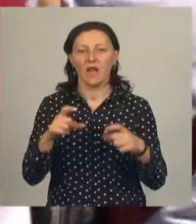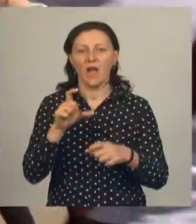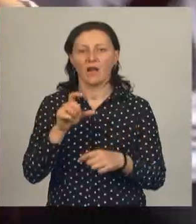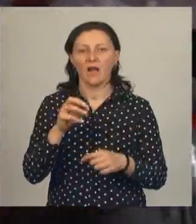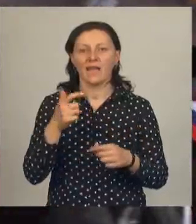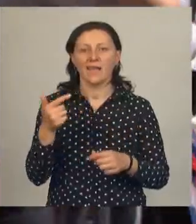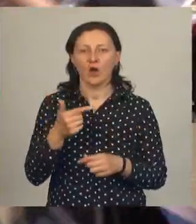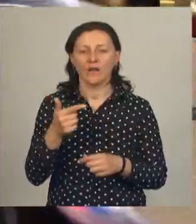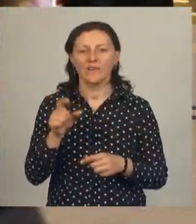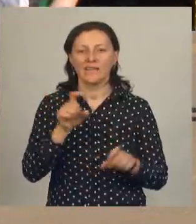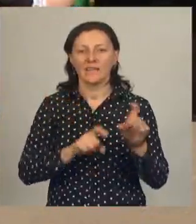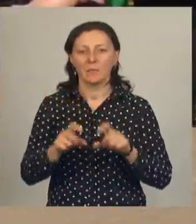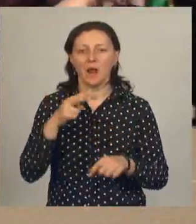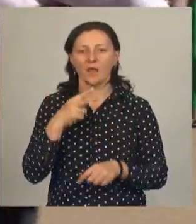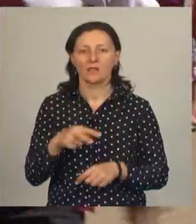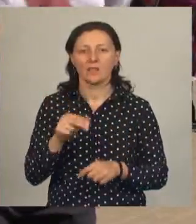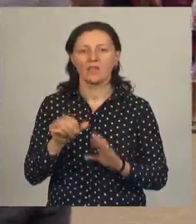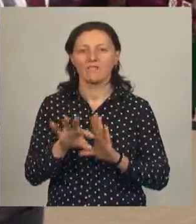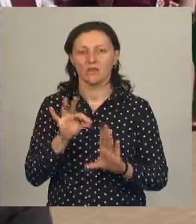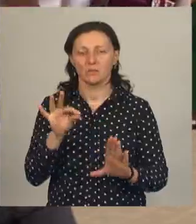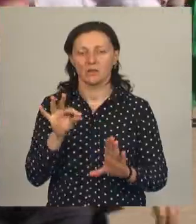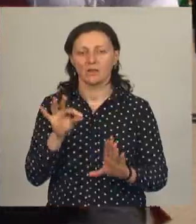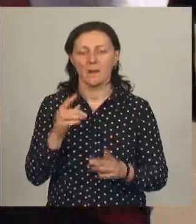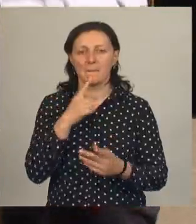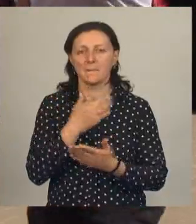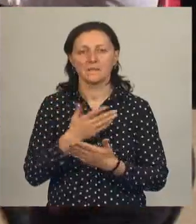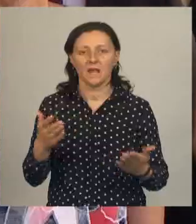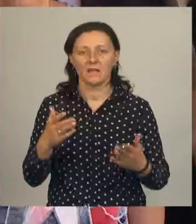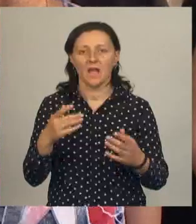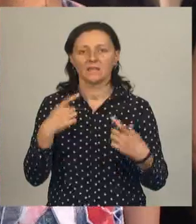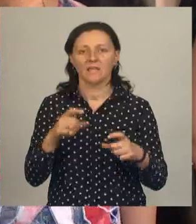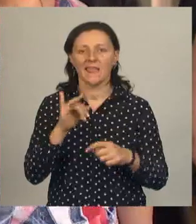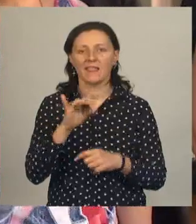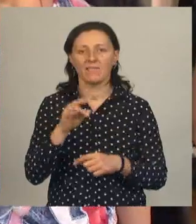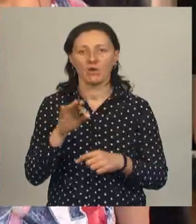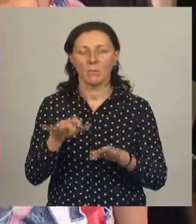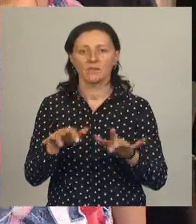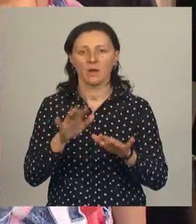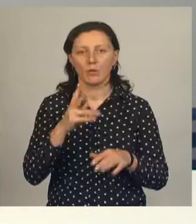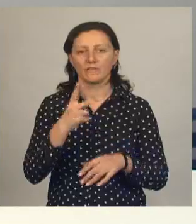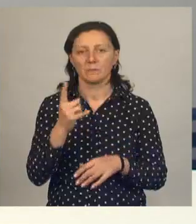географии, химии или литературе на выбор. Последний экзамен по информатике пройдет 21 июня.